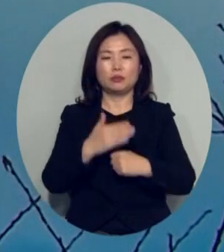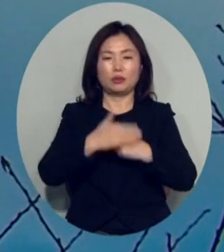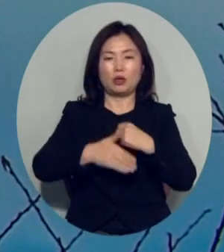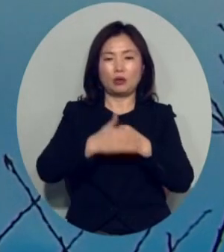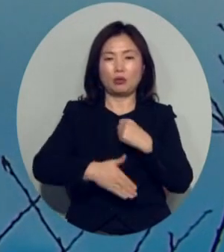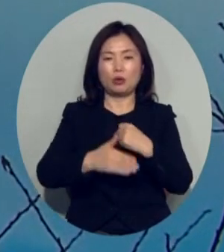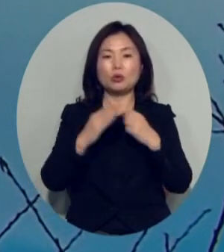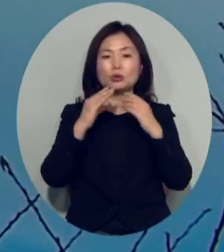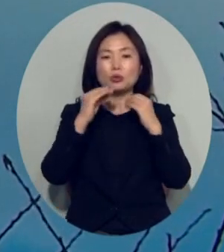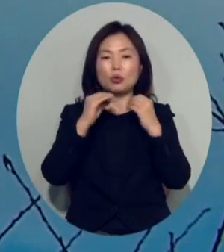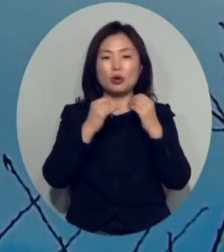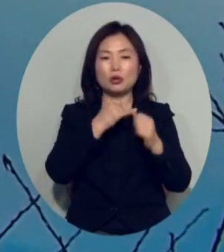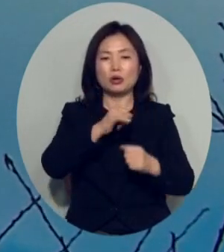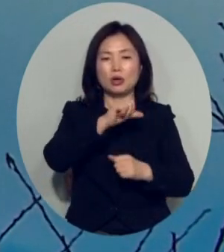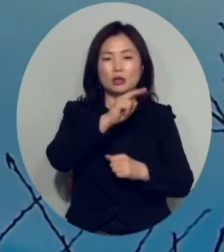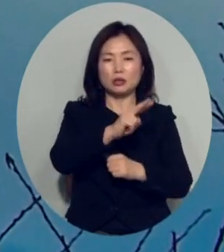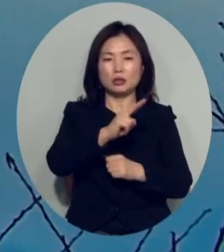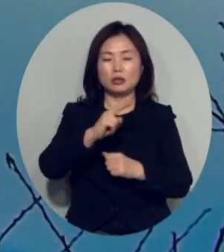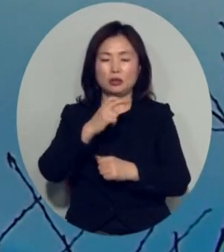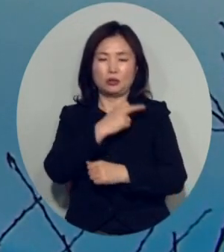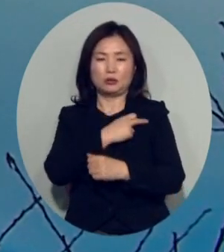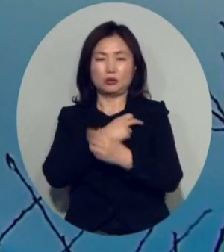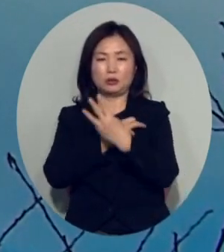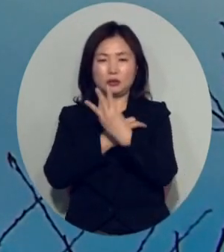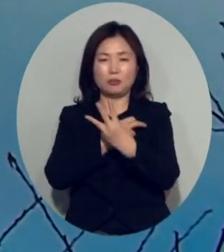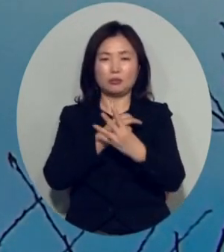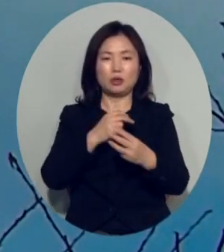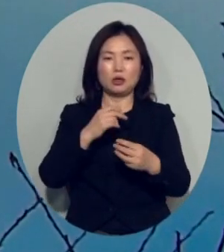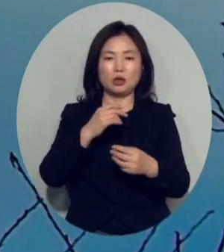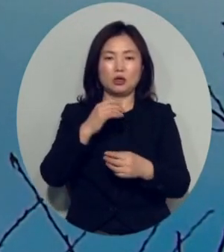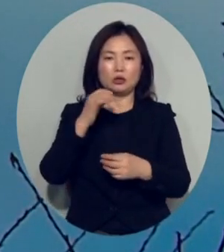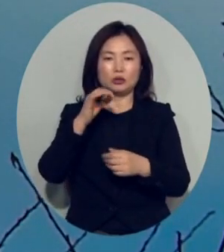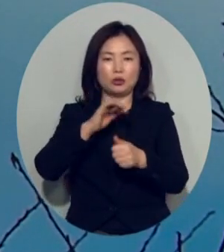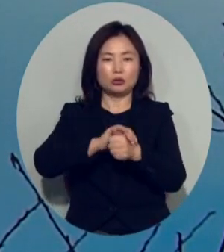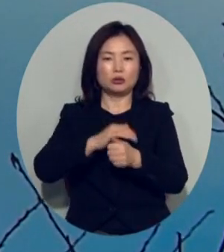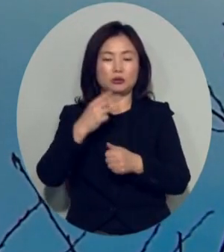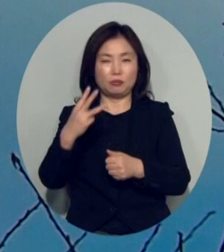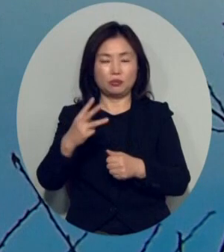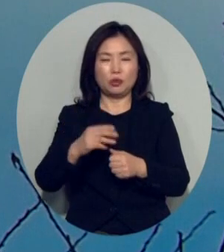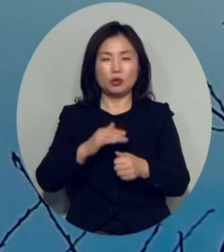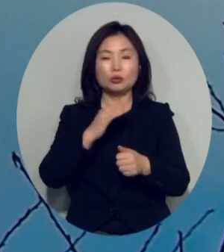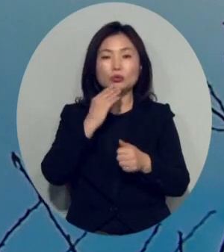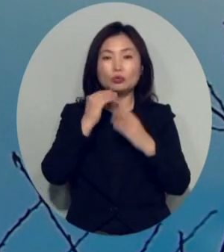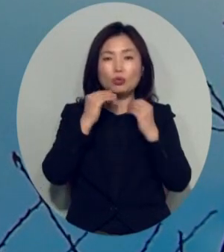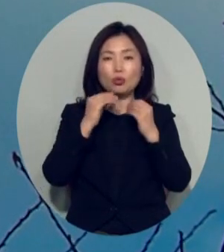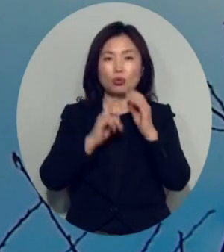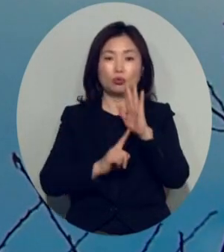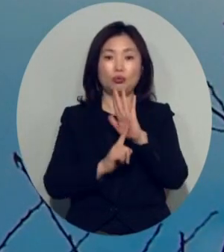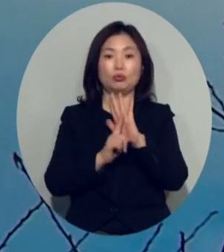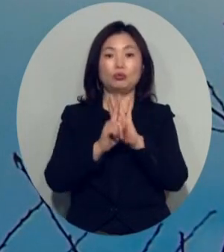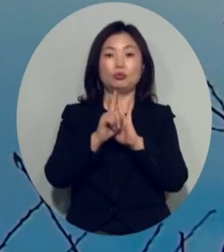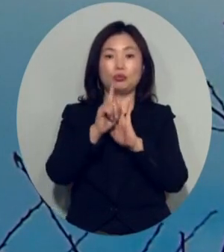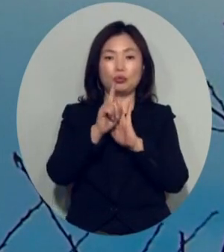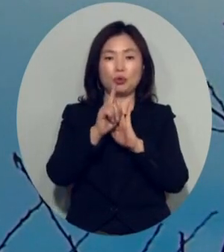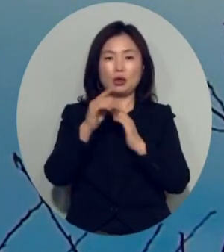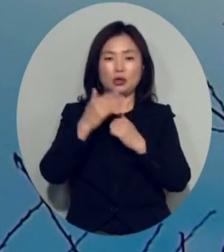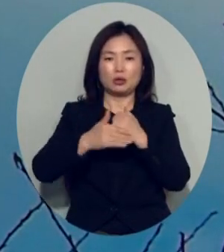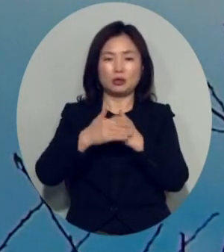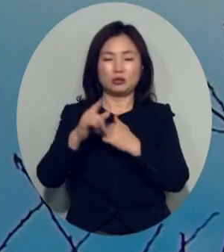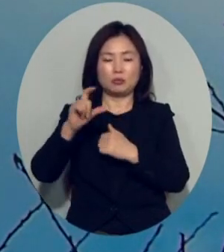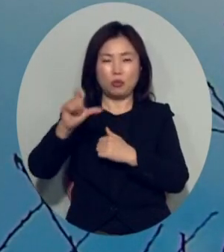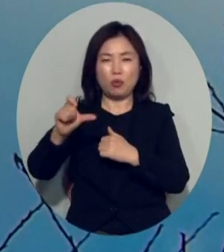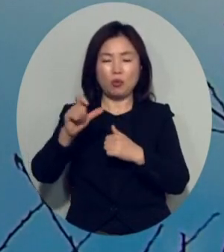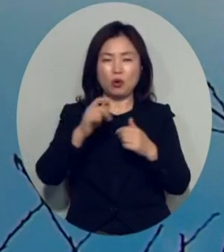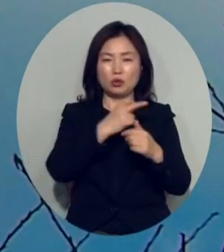대구의 기운 토요일 영화 2도 영주 영하 3도 경주 영화 3도 보이겠고요 토요일에는 기온 다시 오르면서